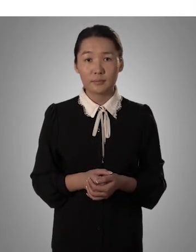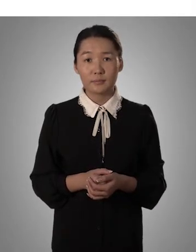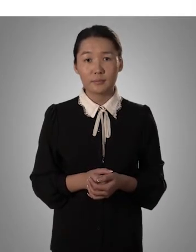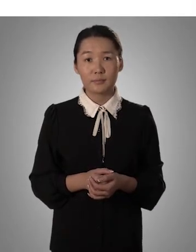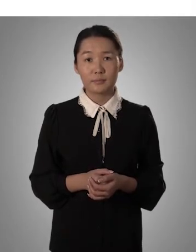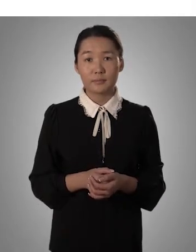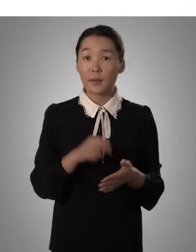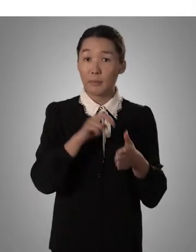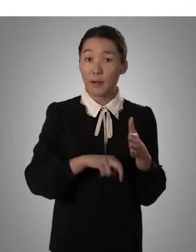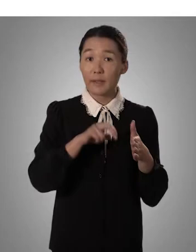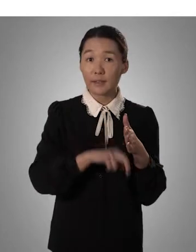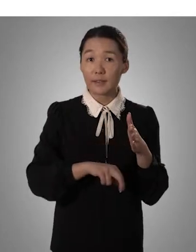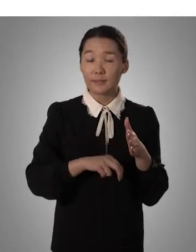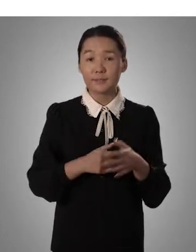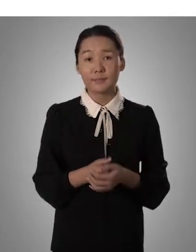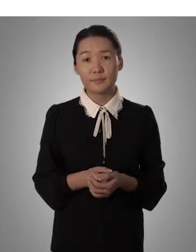проверьте